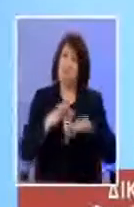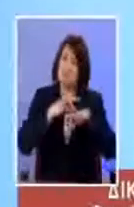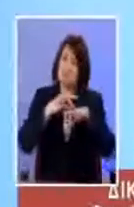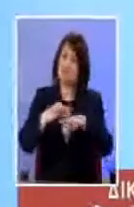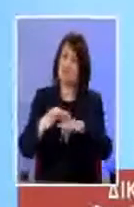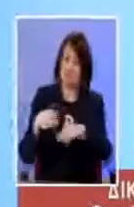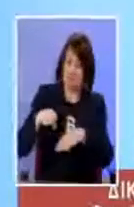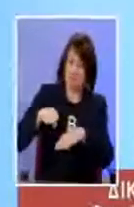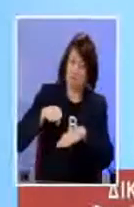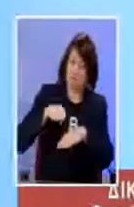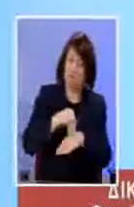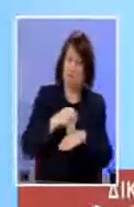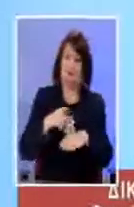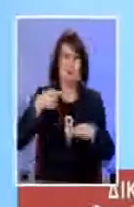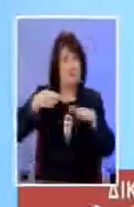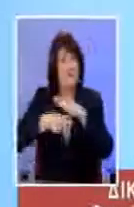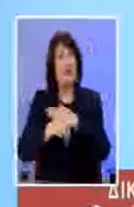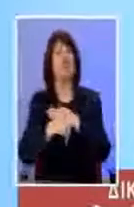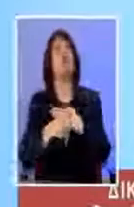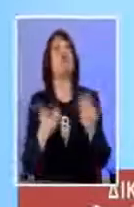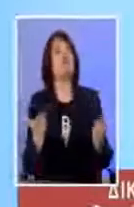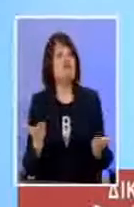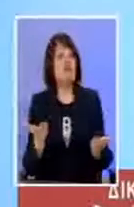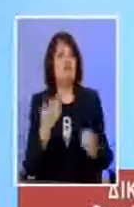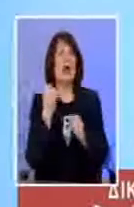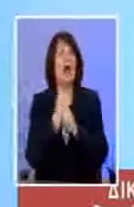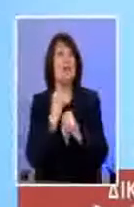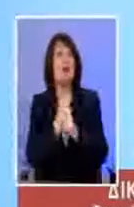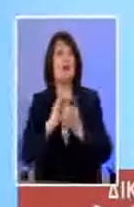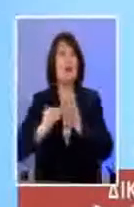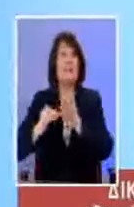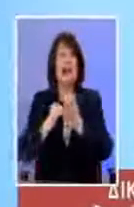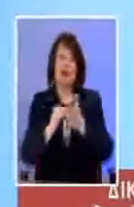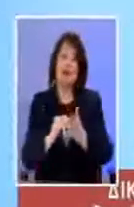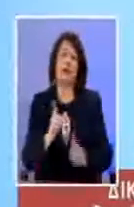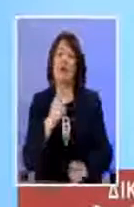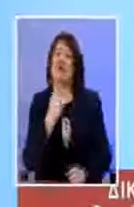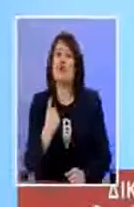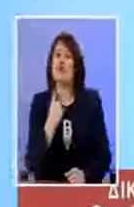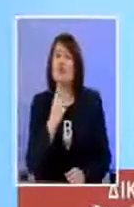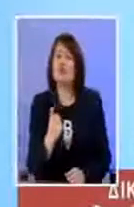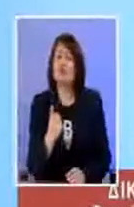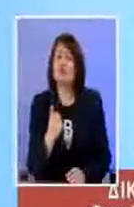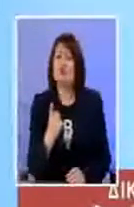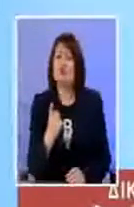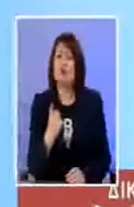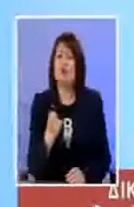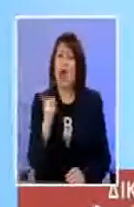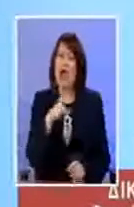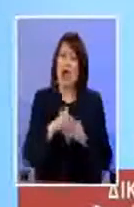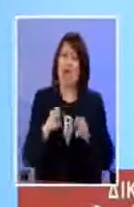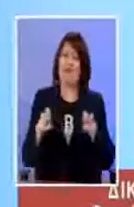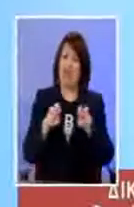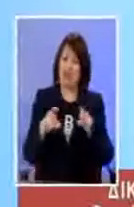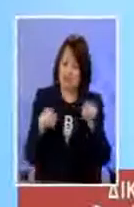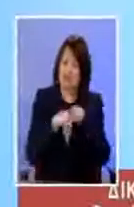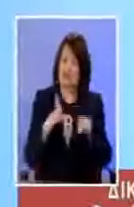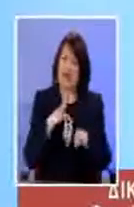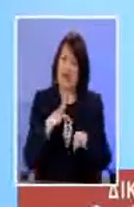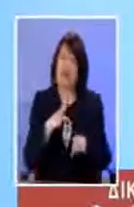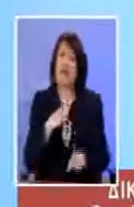απέναντι... Και το μετρό, βέβαια, εκεί οι εργαζόμενοι στο μετρό να μας βοηθήσουν. Όχι, μιλώ για τους συνεπιβάτες. Οι